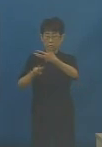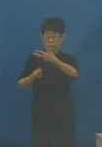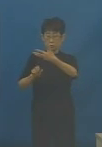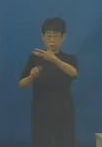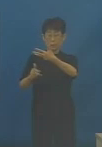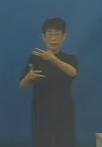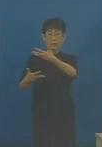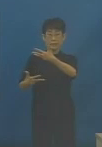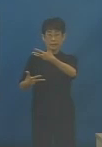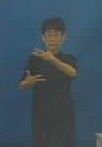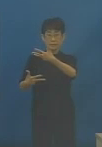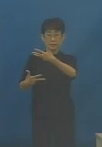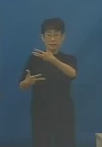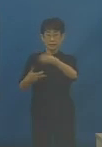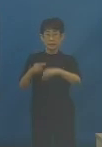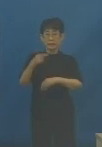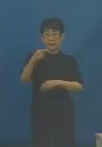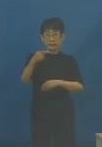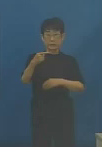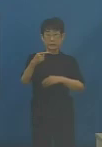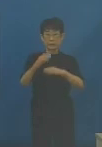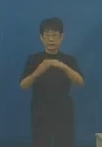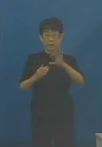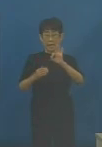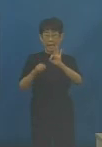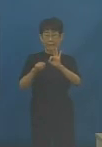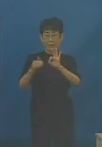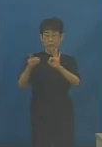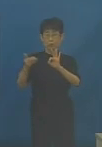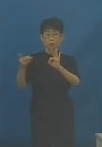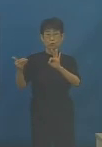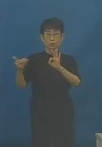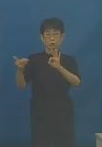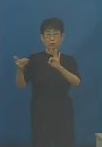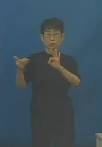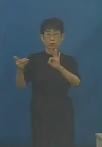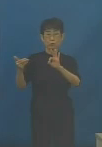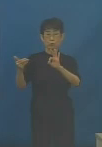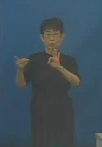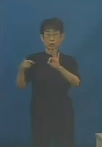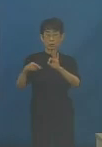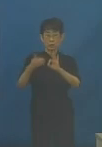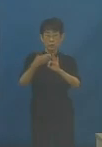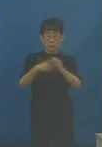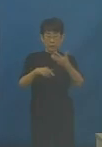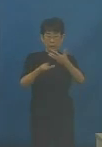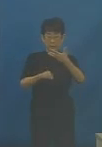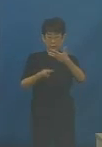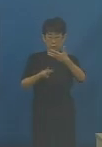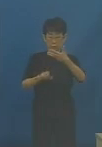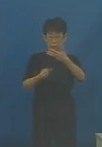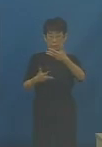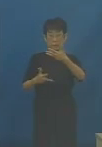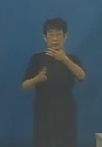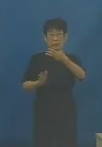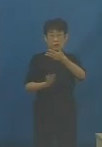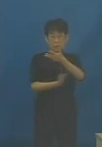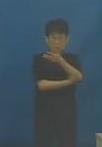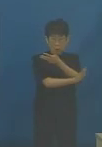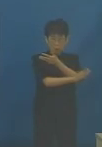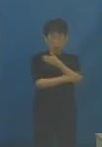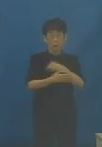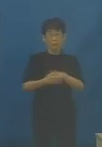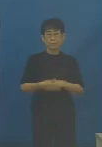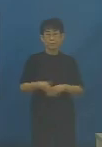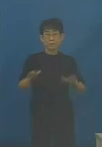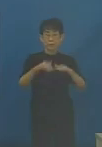に1を切りまして 0.99 となりました。で8月27日以降、